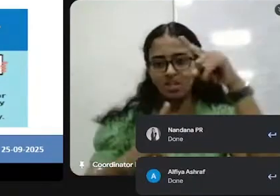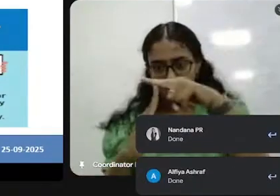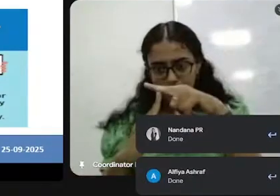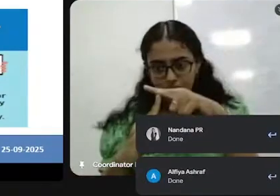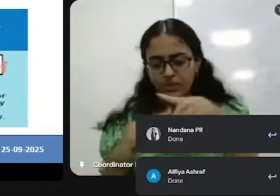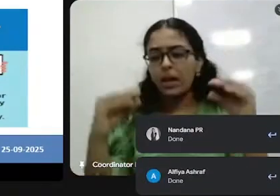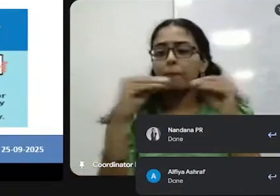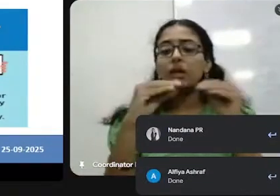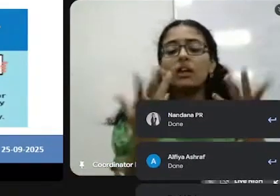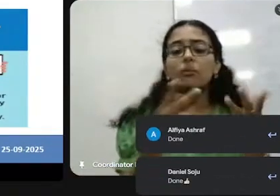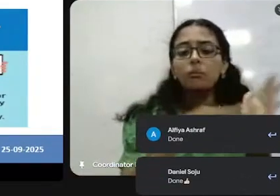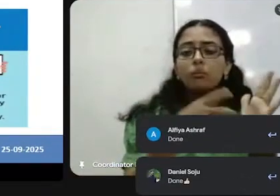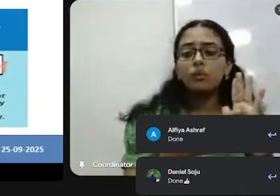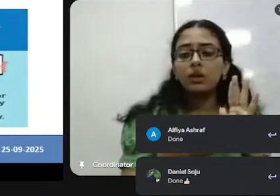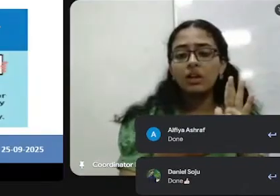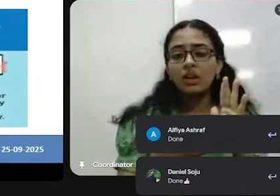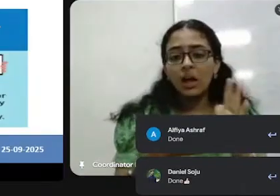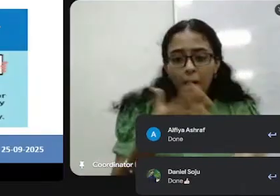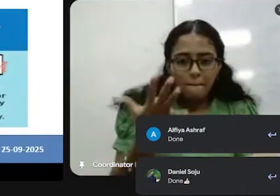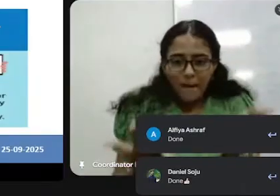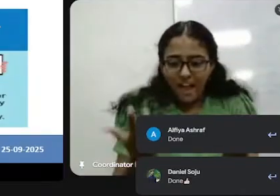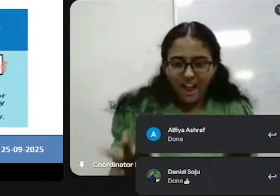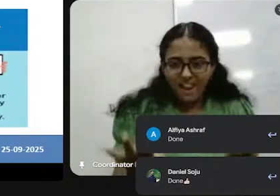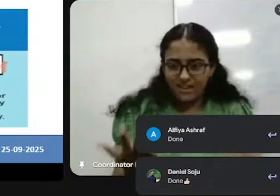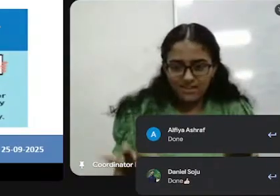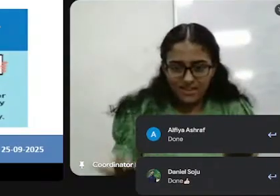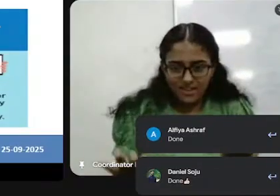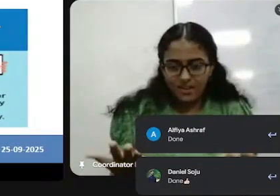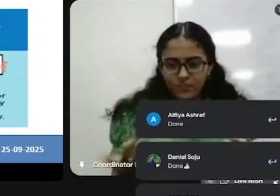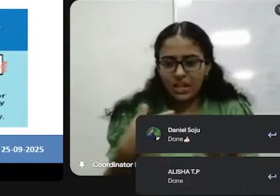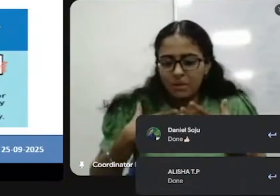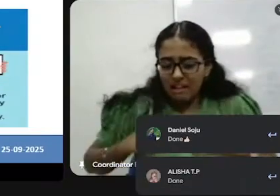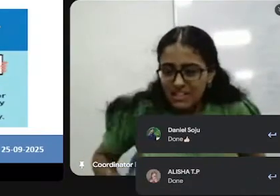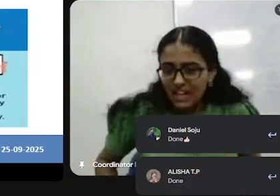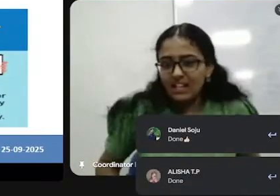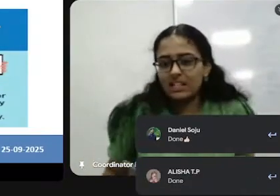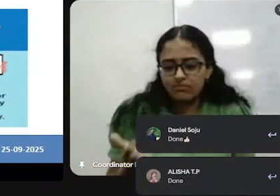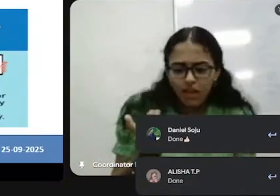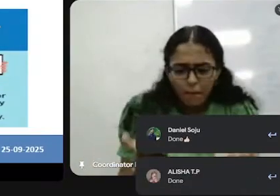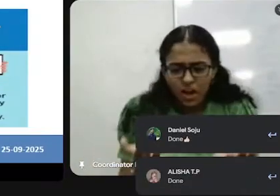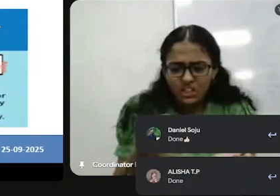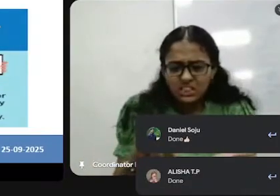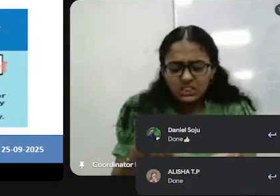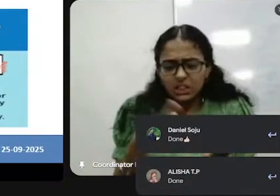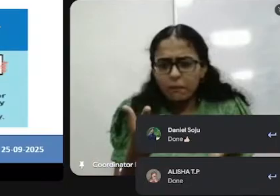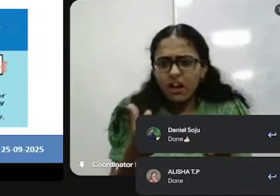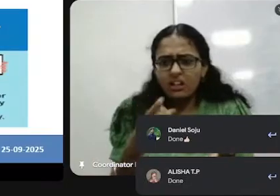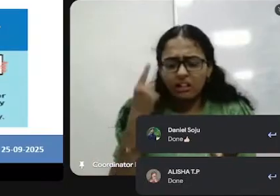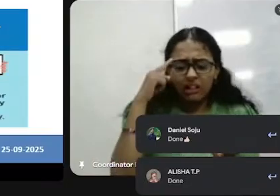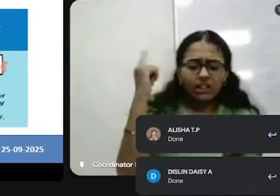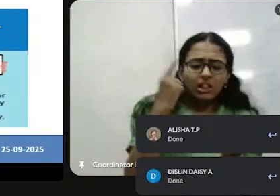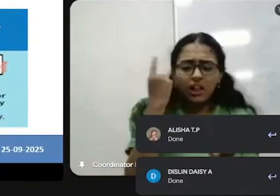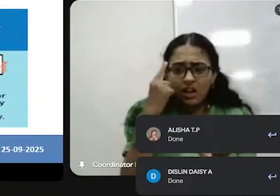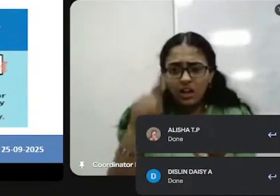അപ്പൊ ബി എന്താണ് ഉദ്ദേശിക്കുന്നത്? ബാലൻസ് ആണ്. അത് നമ്മുടെ ശരീരത്തിന്റെ ബാലൻസ് പോകുന്ന അവസ്ഥ, നമുക്ക് തല